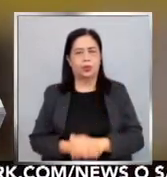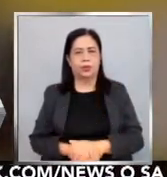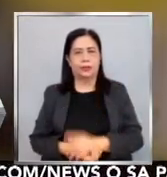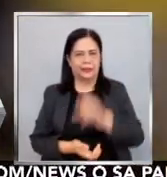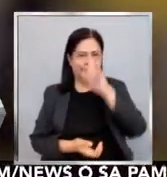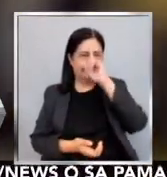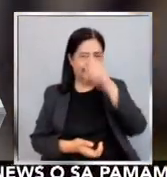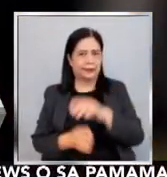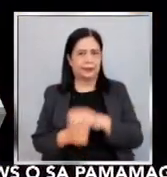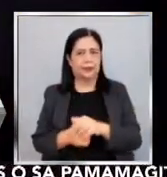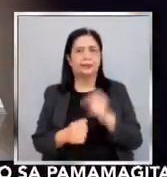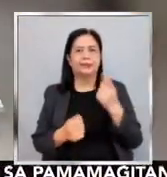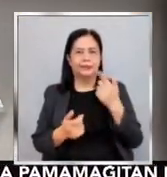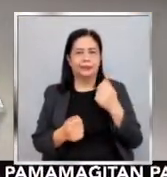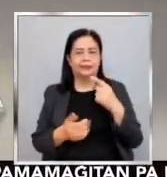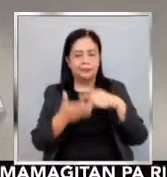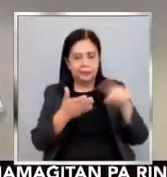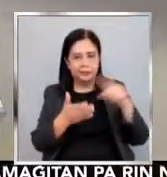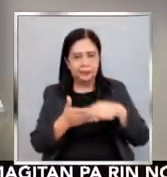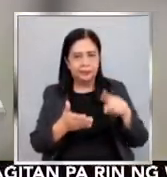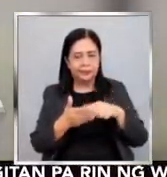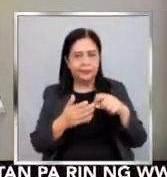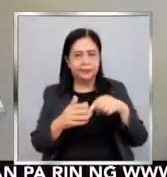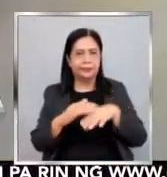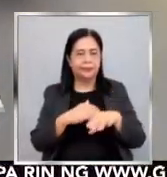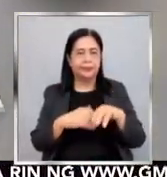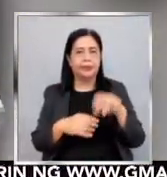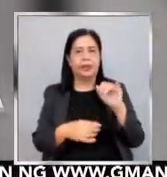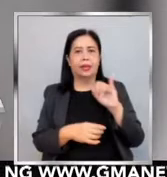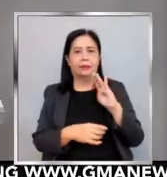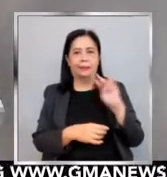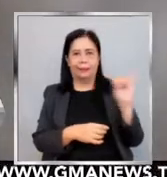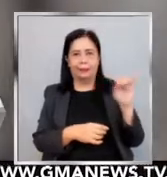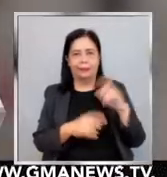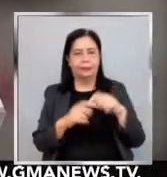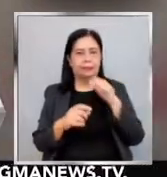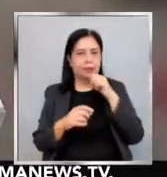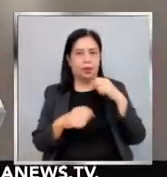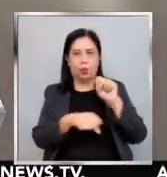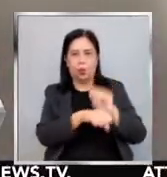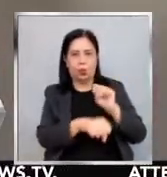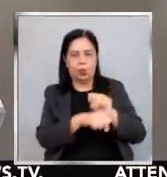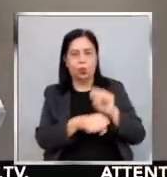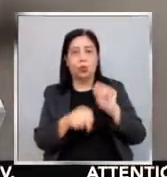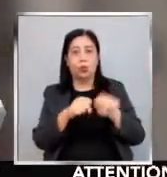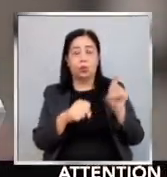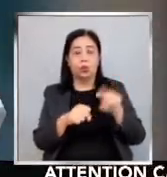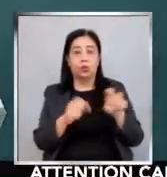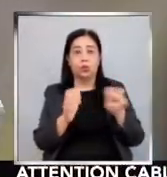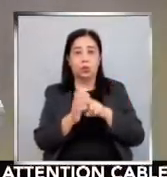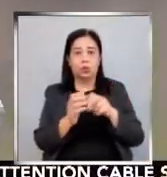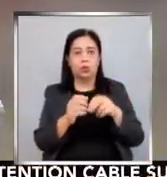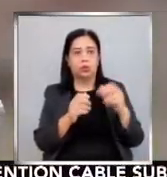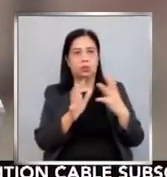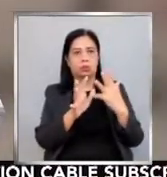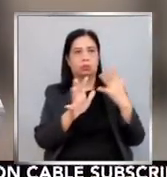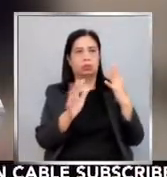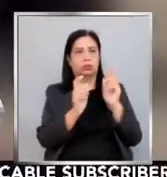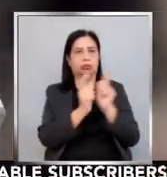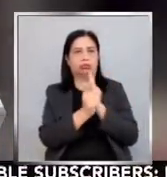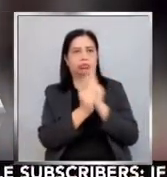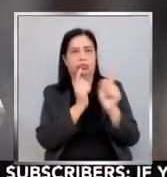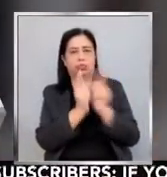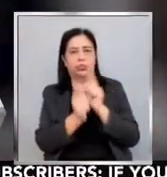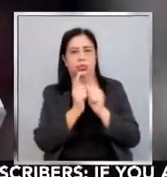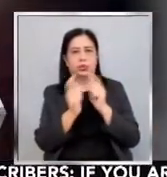Nagmano-mano na lang sa check-in counter. Ang immigration counter naman hindi gumana. Kaya ang mga pasahero na ipon, nagkadikit-dikit at